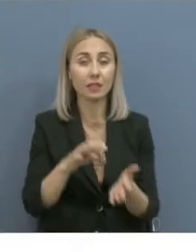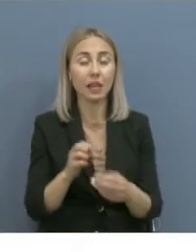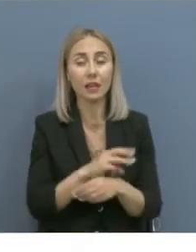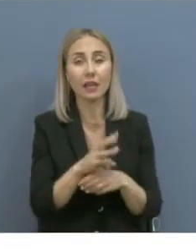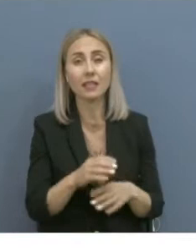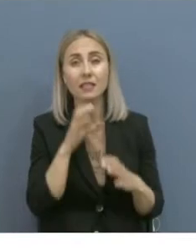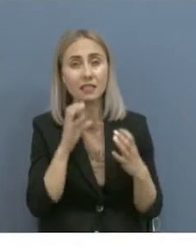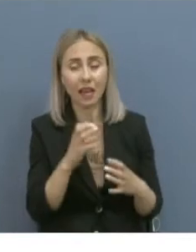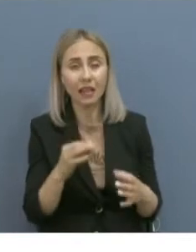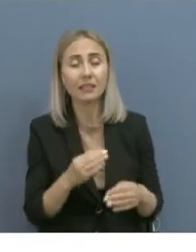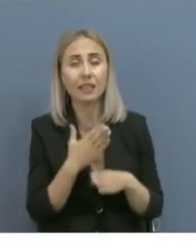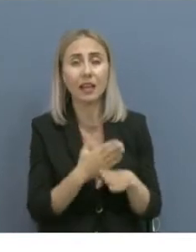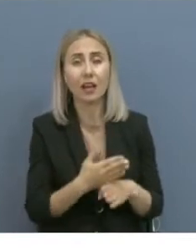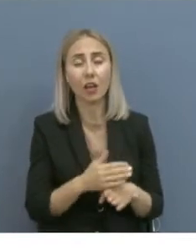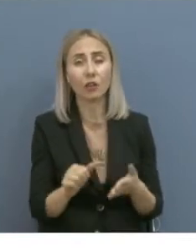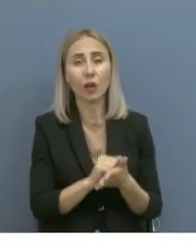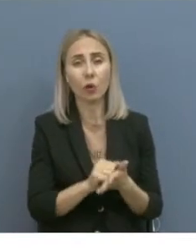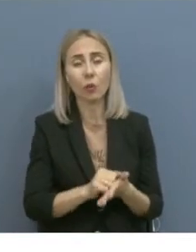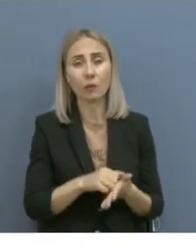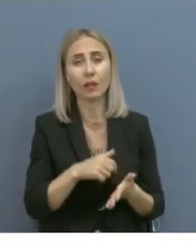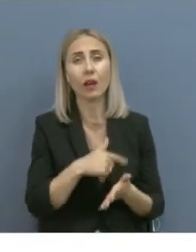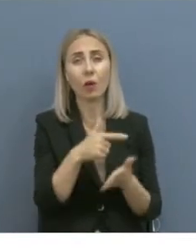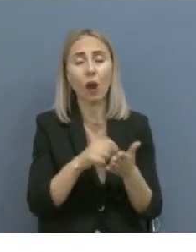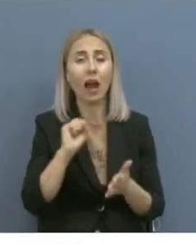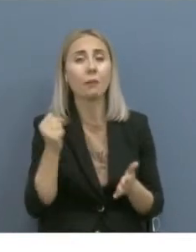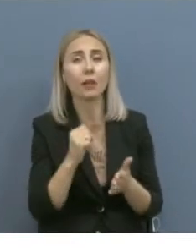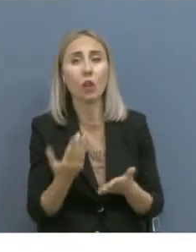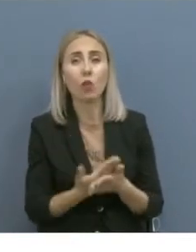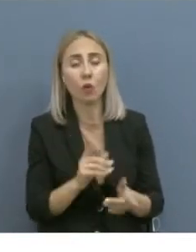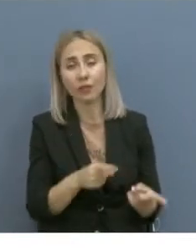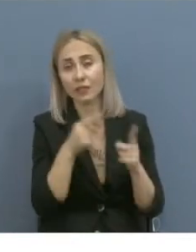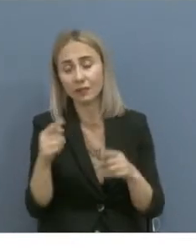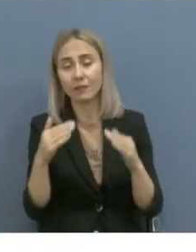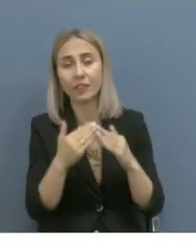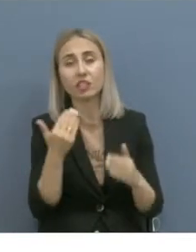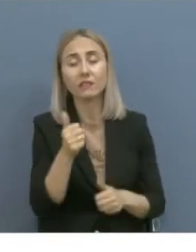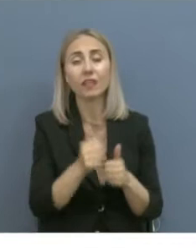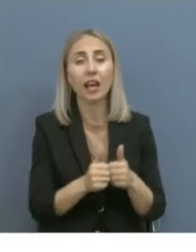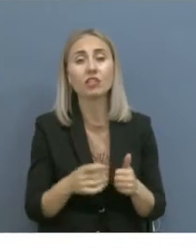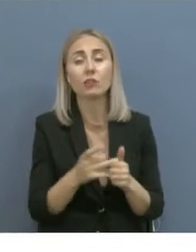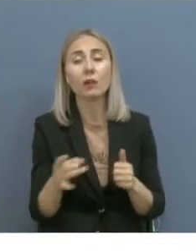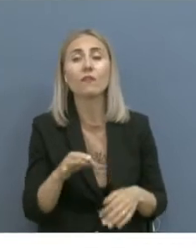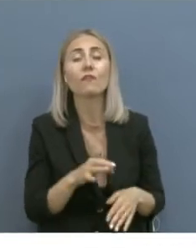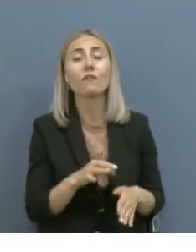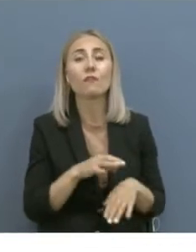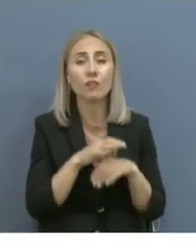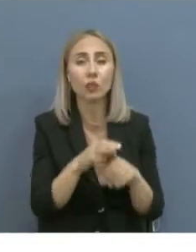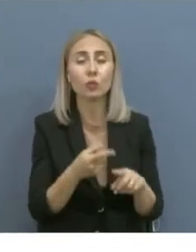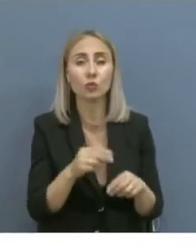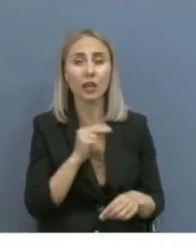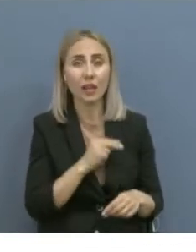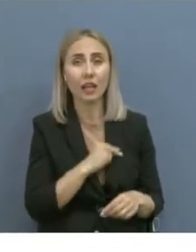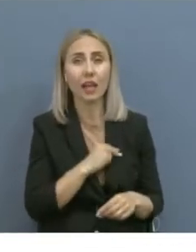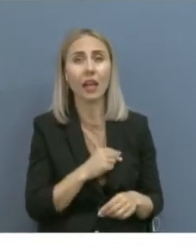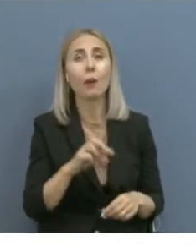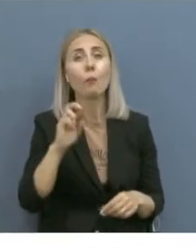Архивтік құжаттардың сақталуын қамтамасыз ету мақсатында Атбасар қаласының мемлекеттік архиві осы жылы жөндеу жұмыстары жүргізілген жаңа ғимаратқа көшті.